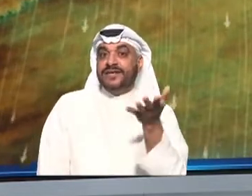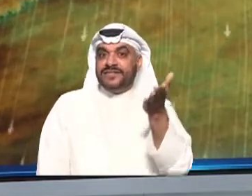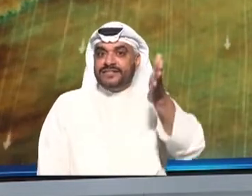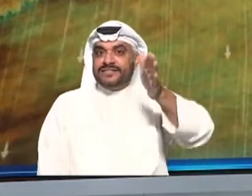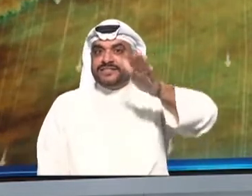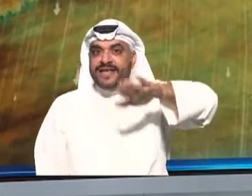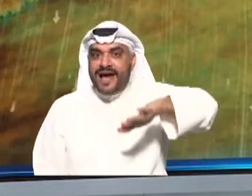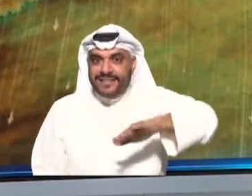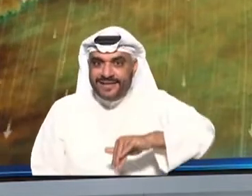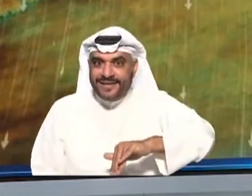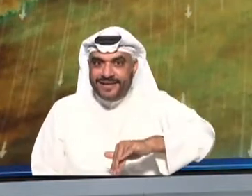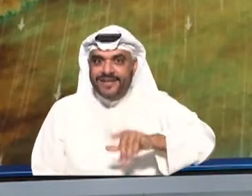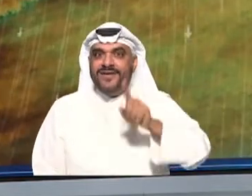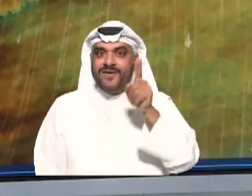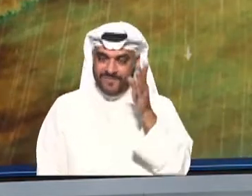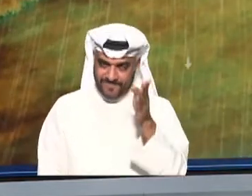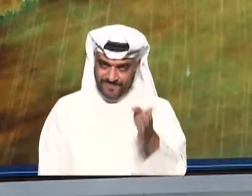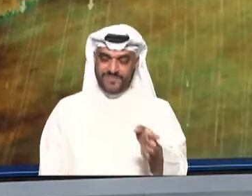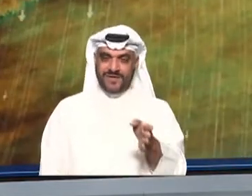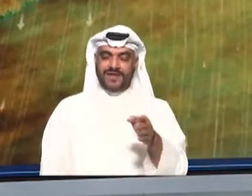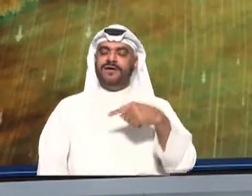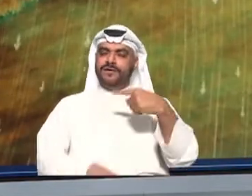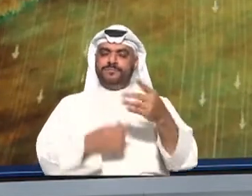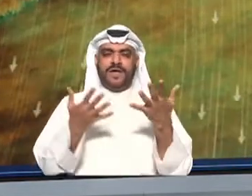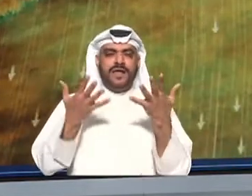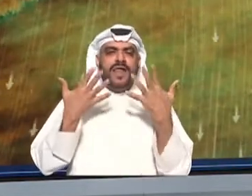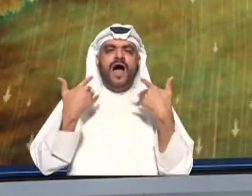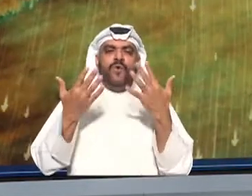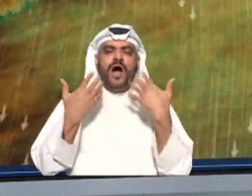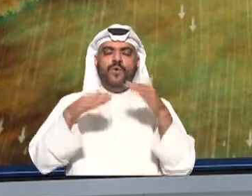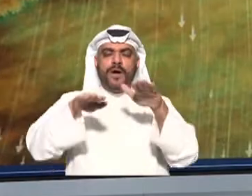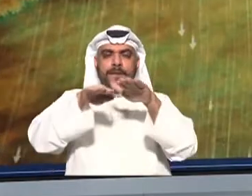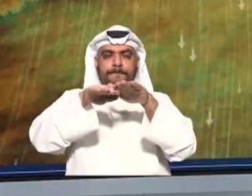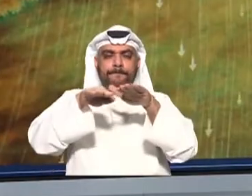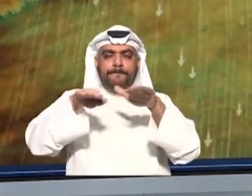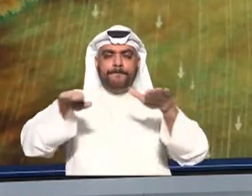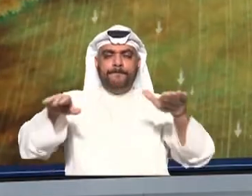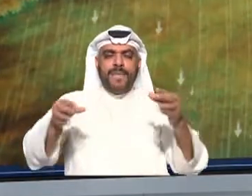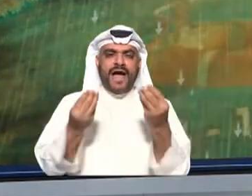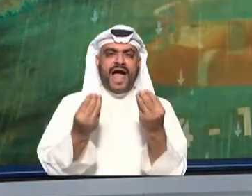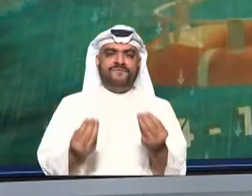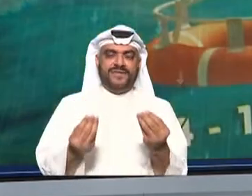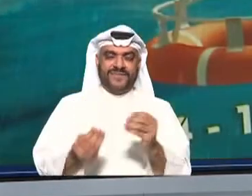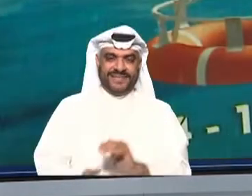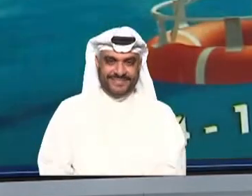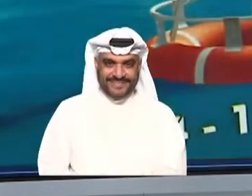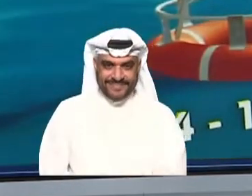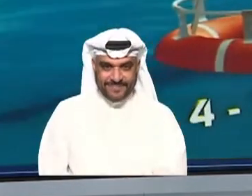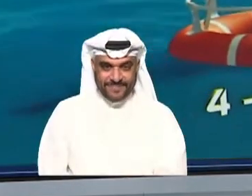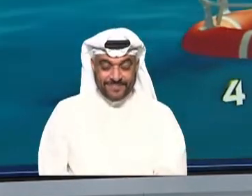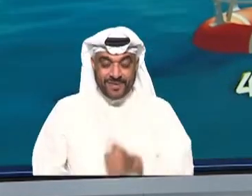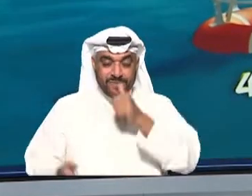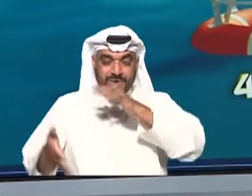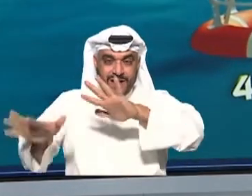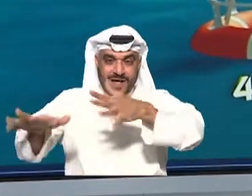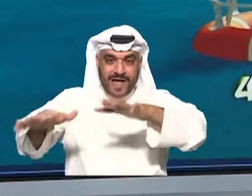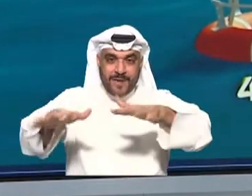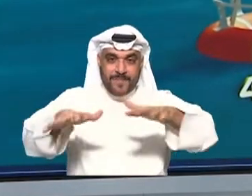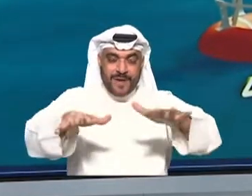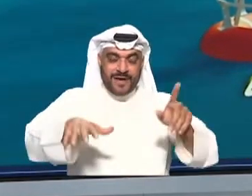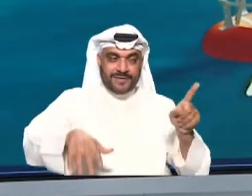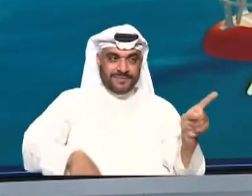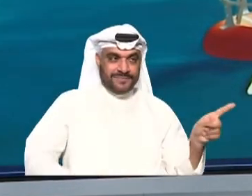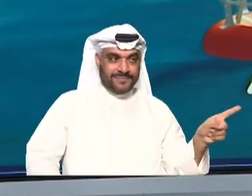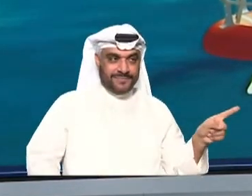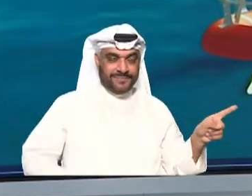الوسطى وكذلك المناطق الشمالية تستمر فيها الرياح الشمالية الغربية المعتدلة. الأجواء البحرية أعزائي المشاهدين متوقعة